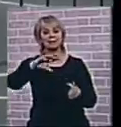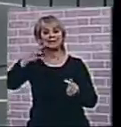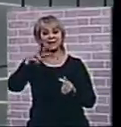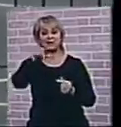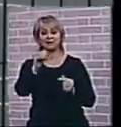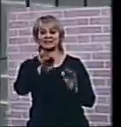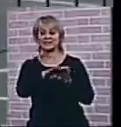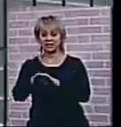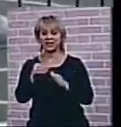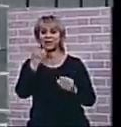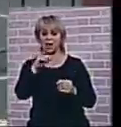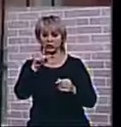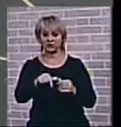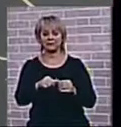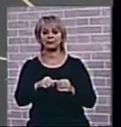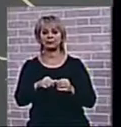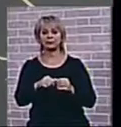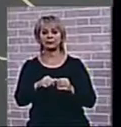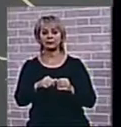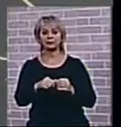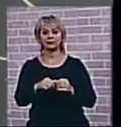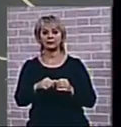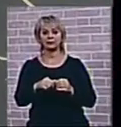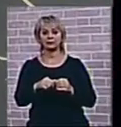современным стандартам качества.